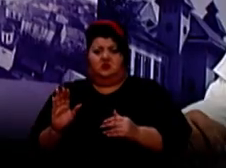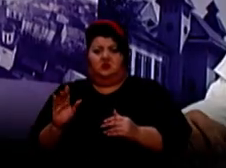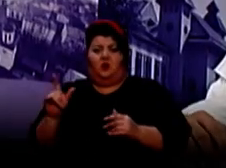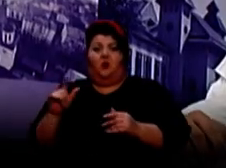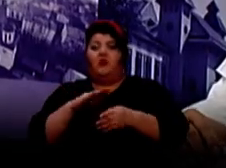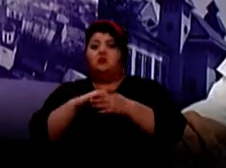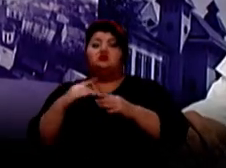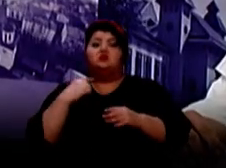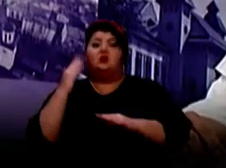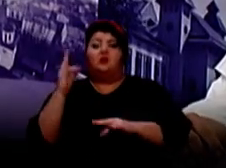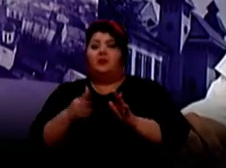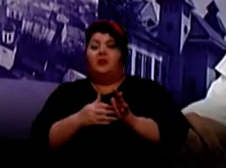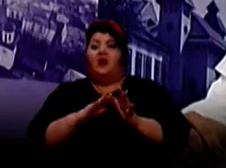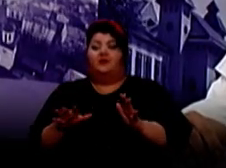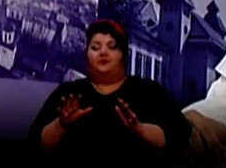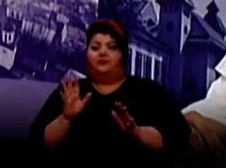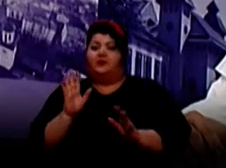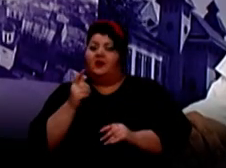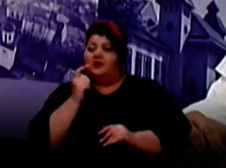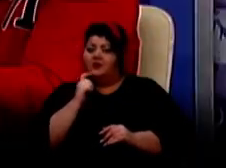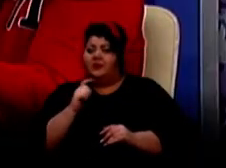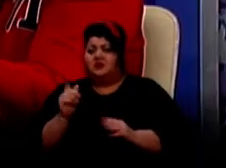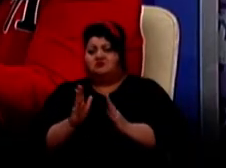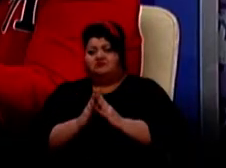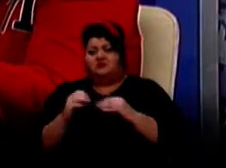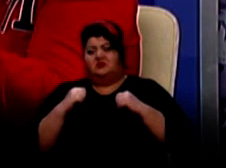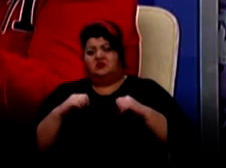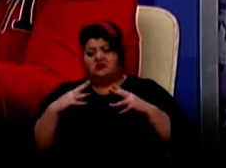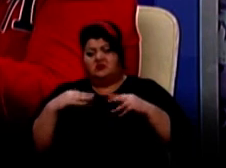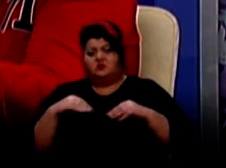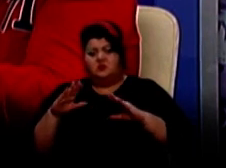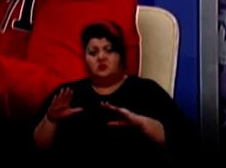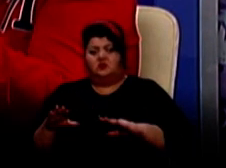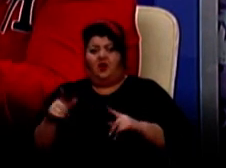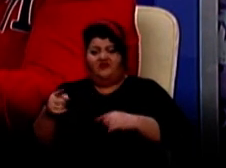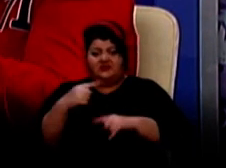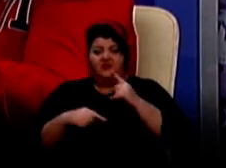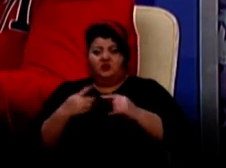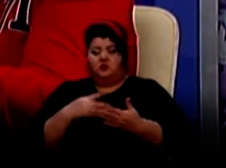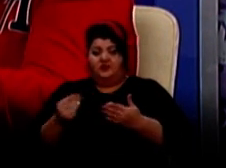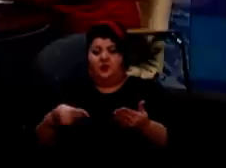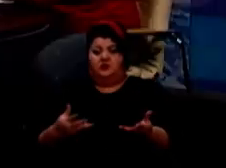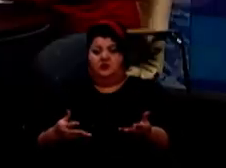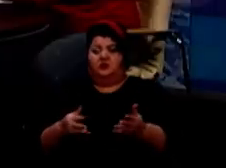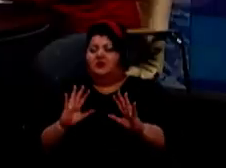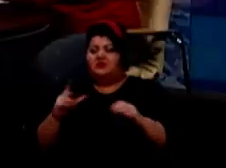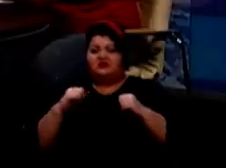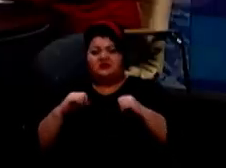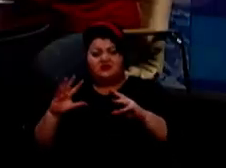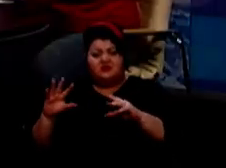І депутатська комісія не застоялася. А наступну депутатську комісію ви завернули. Пане своєю Михайло, підписю на додатковий розгляд цього